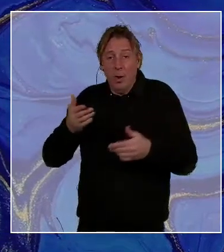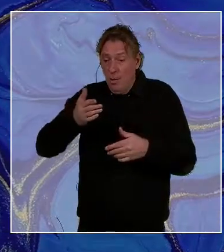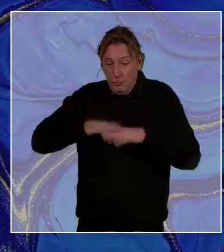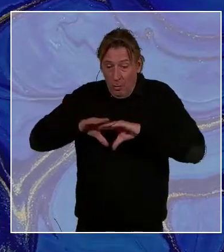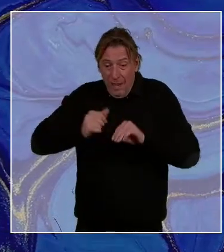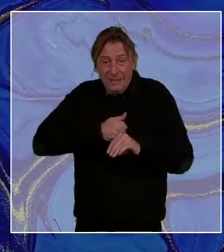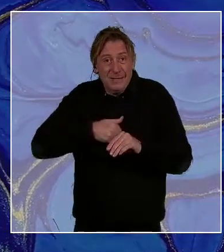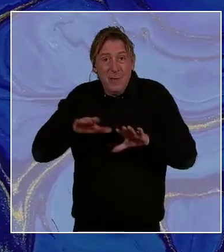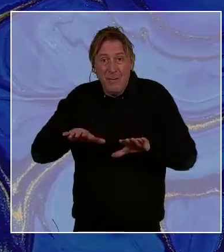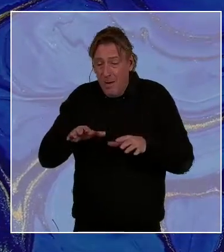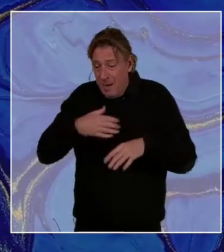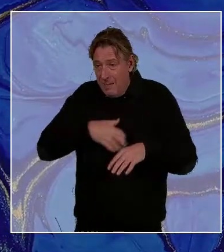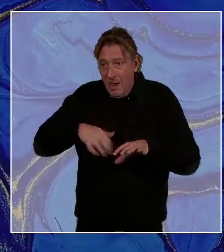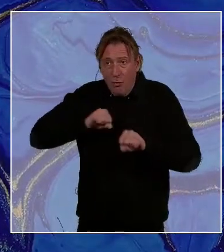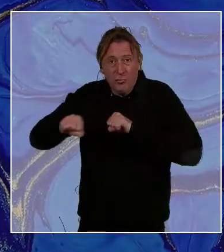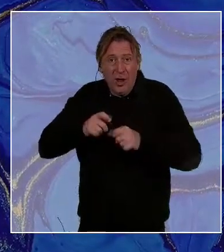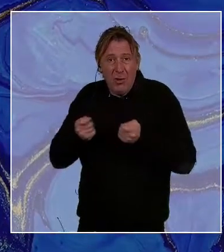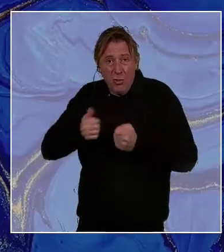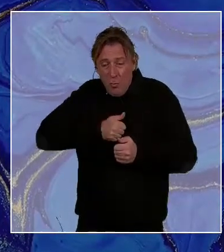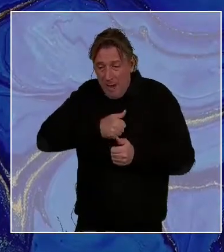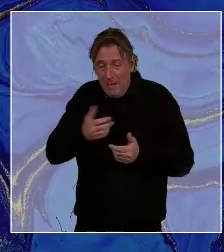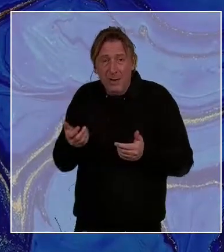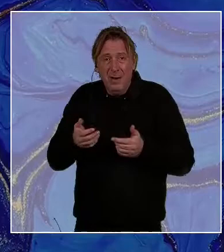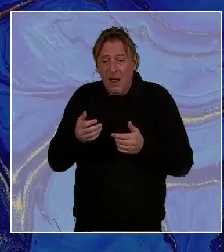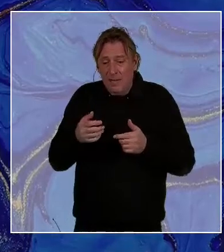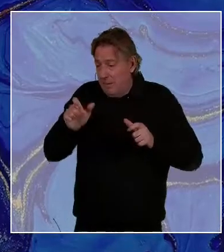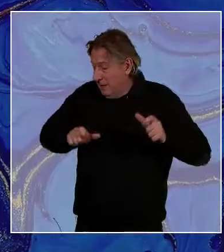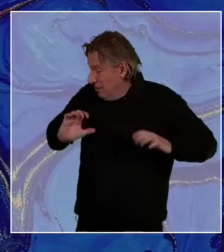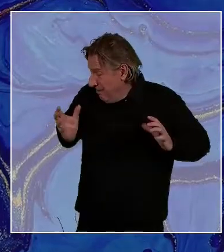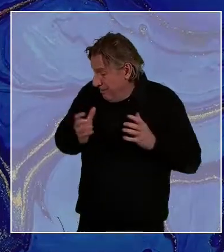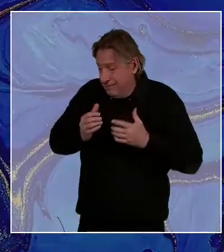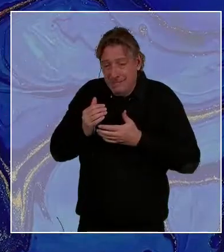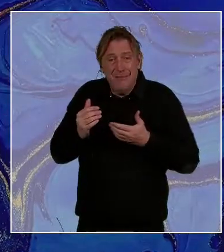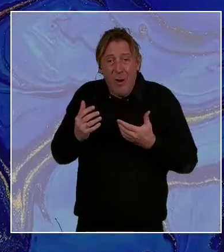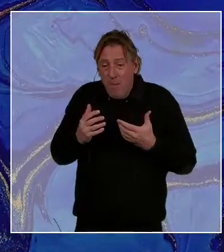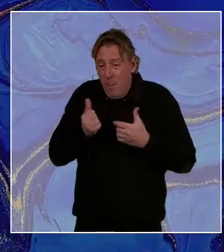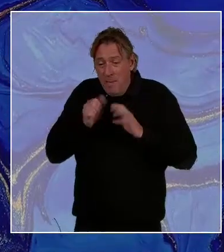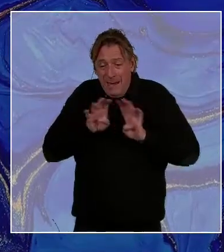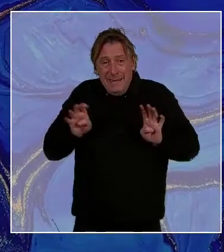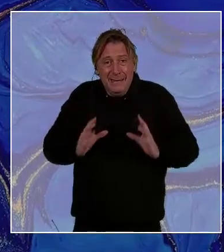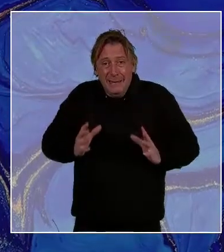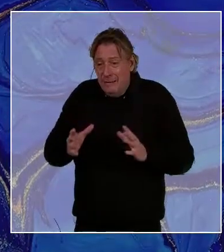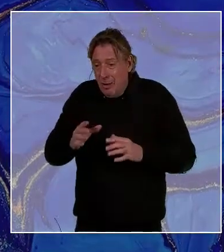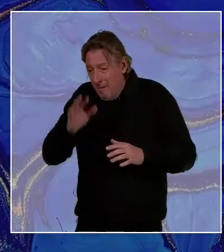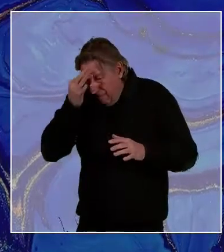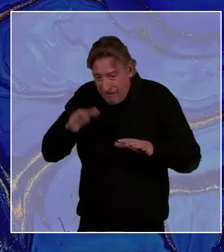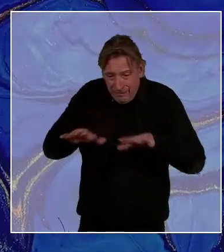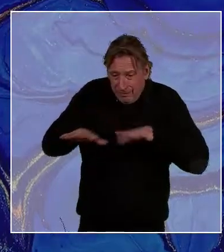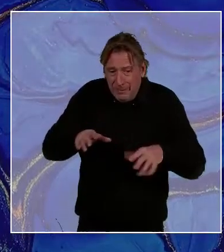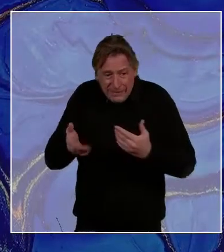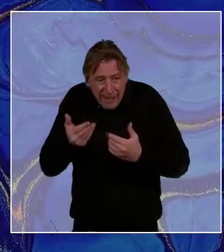locaux, les maires et leur personnel d'être en première ligne, d'être sur le front pour